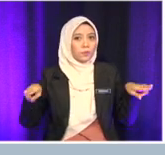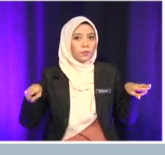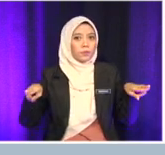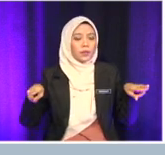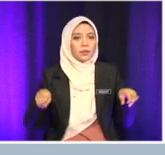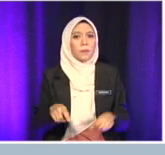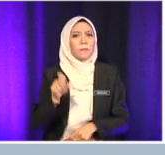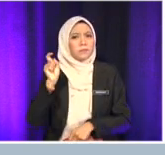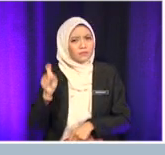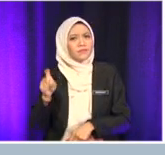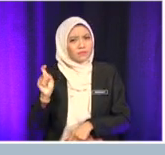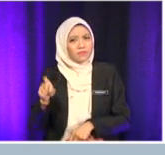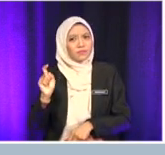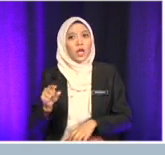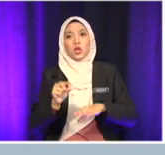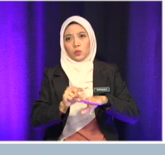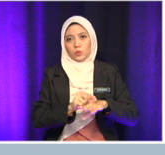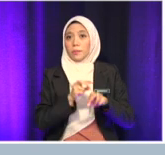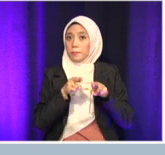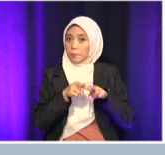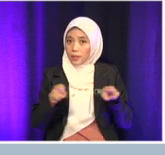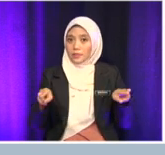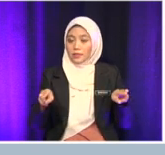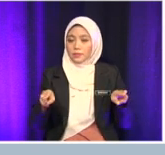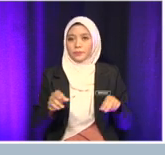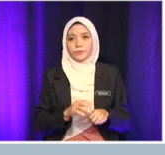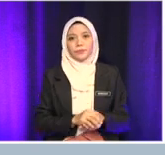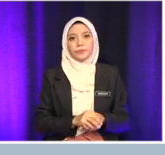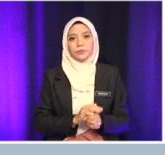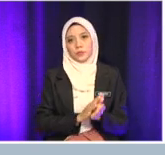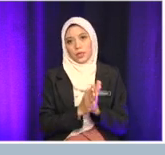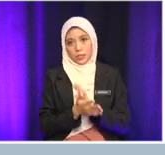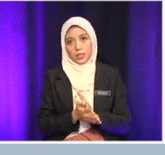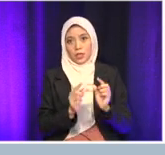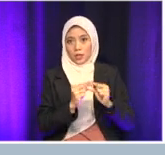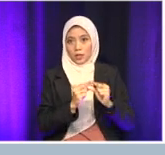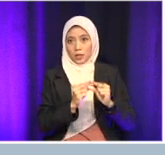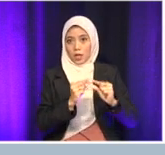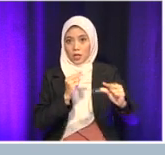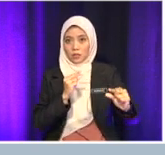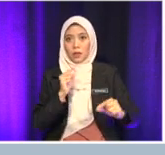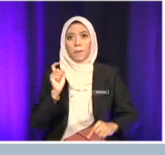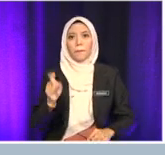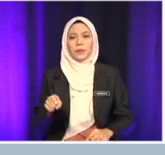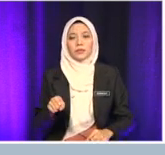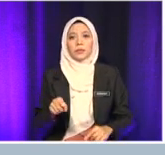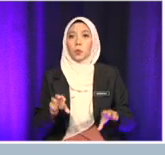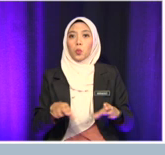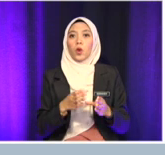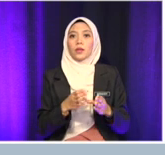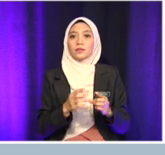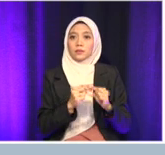saja mesti wajib menggunakan pembaris maka gadisan Ini mesti dibuat dengan garisan putus-putus